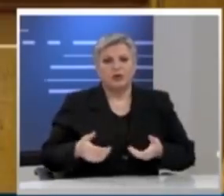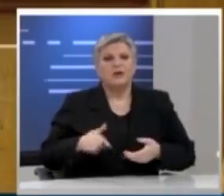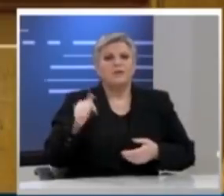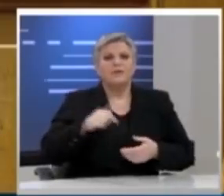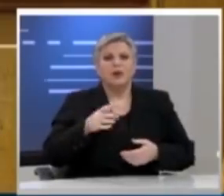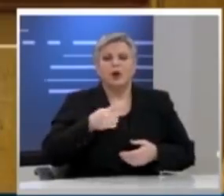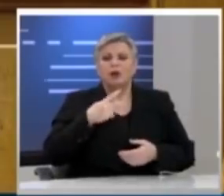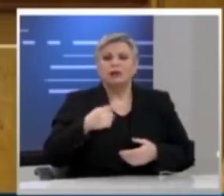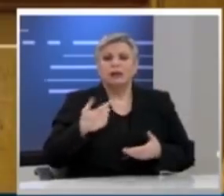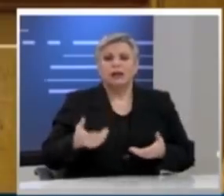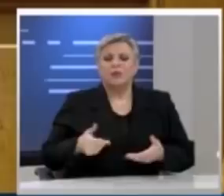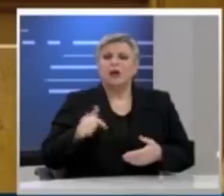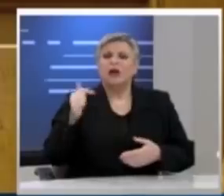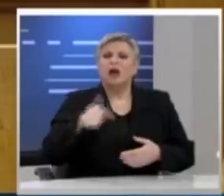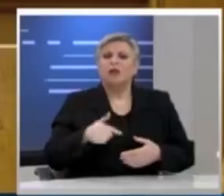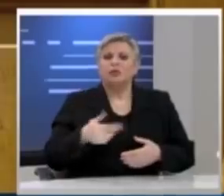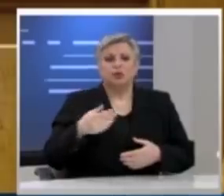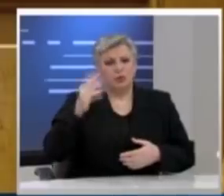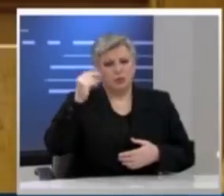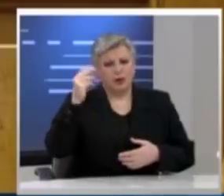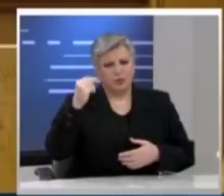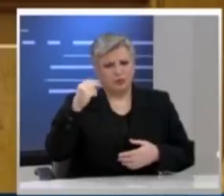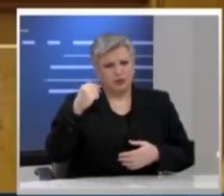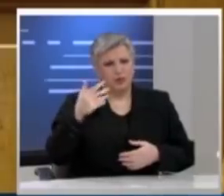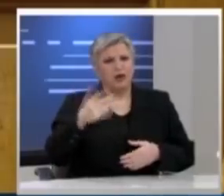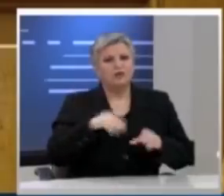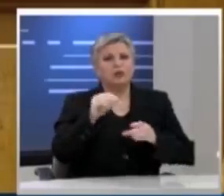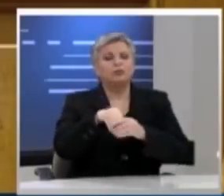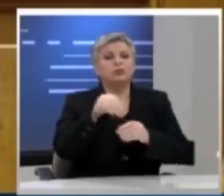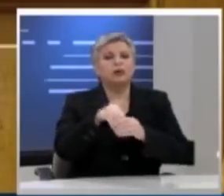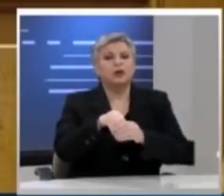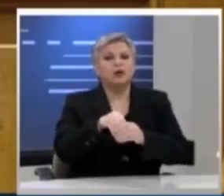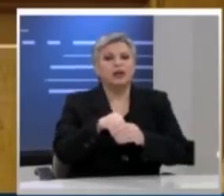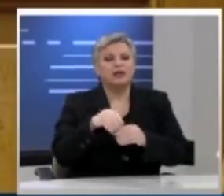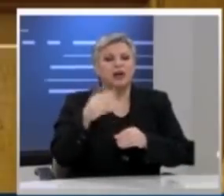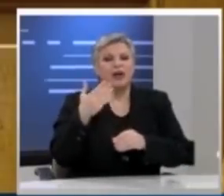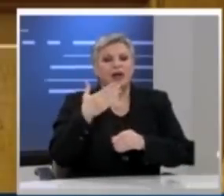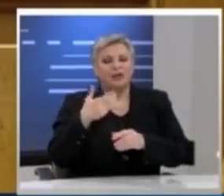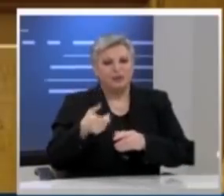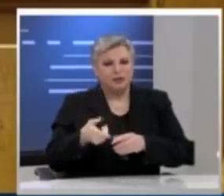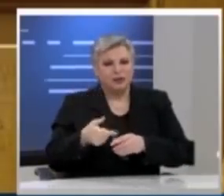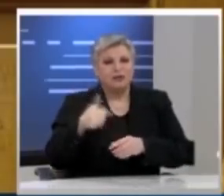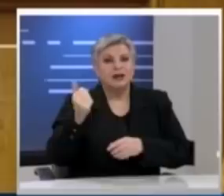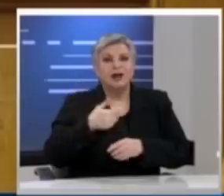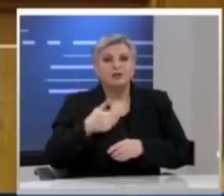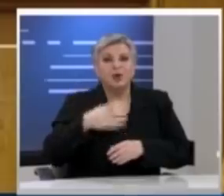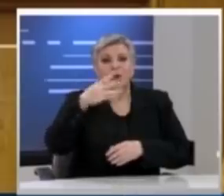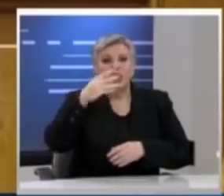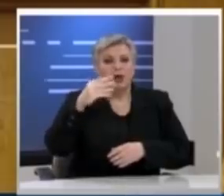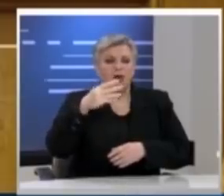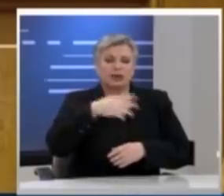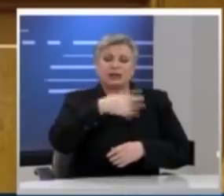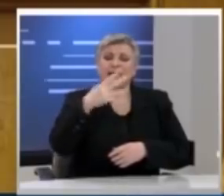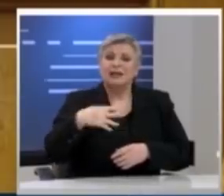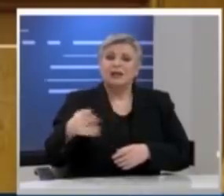πανεπιστήμια του 2% των τελευταίων εκλογών δεν σας το χει πει οι νέοι δεν σπουδάζουν γενικά για να